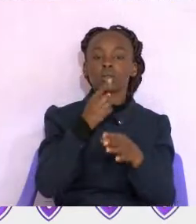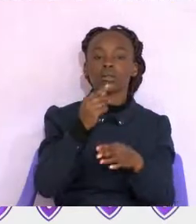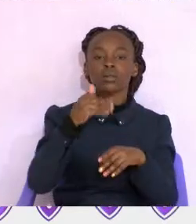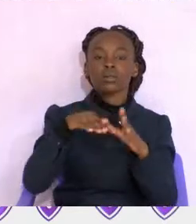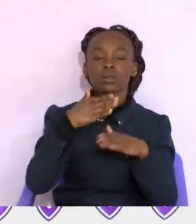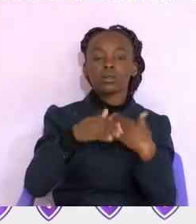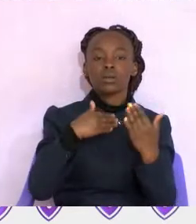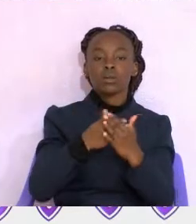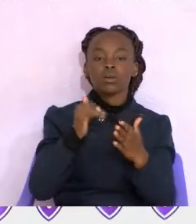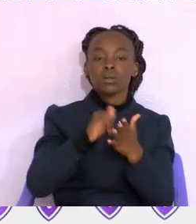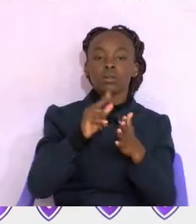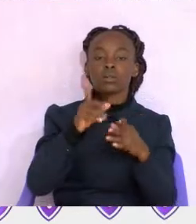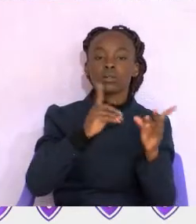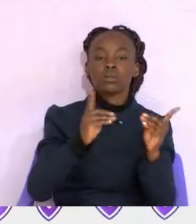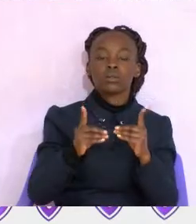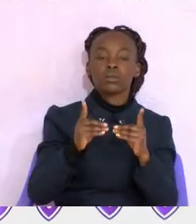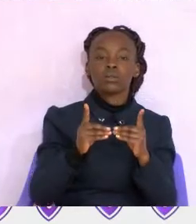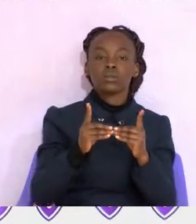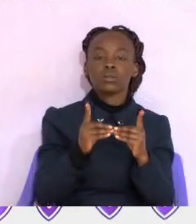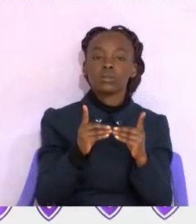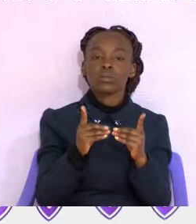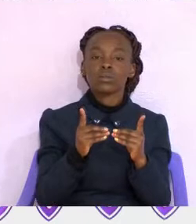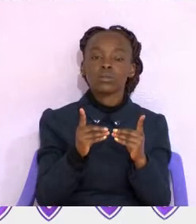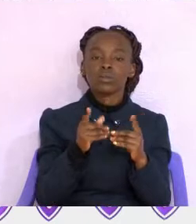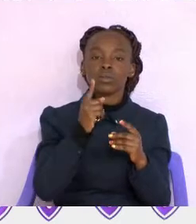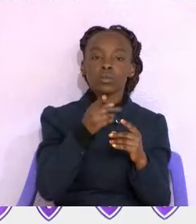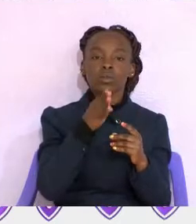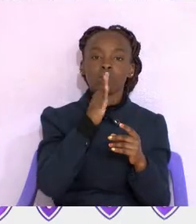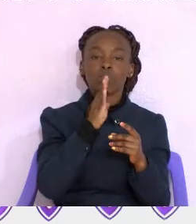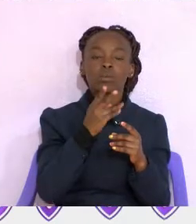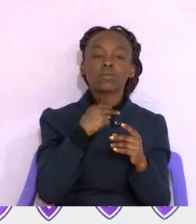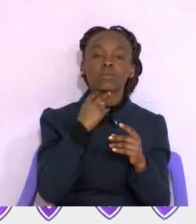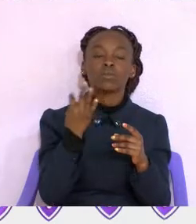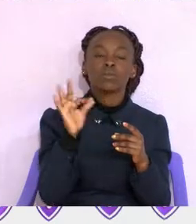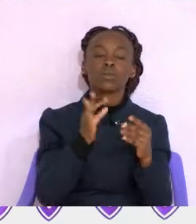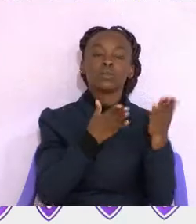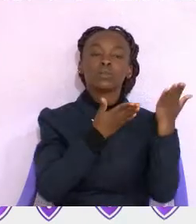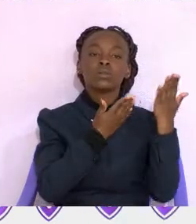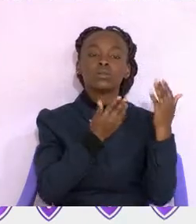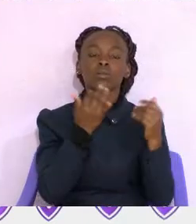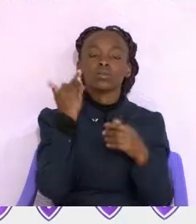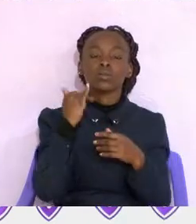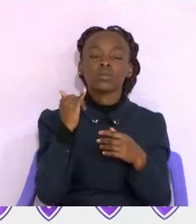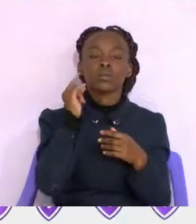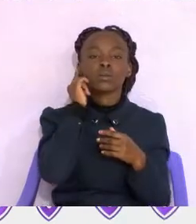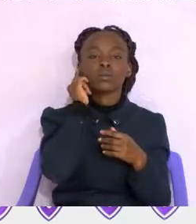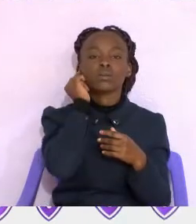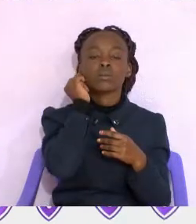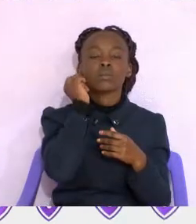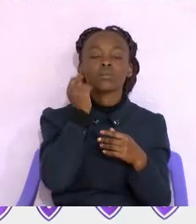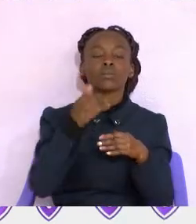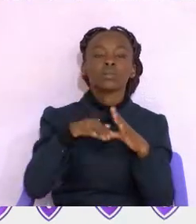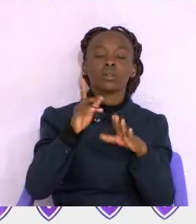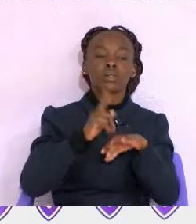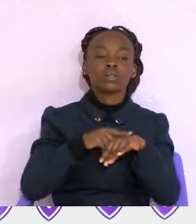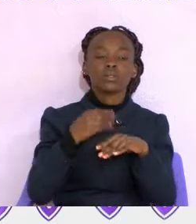kwa yale maeneo Mungu amekujalia kukua, ukawe sauti ya tumaini. Maana wapendwa, kwa wakati ya